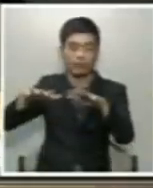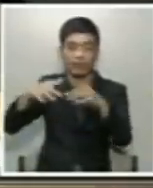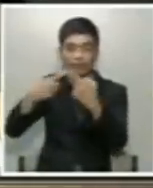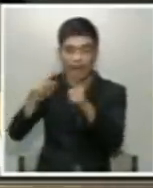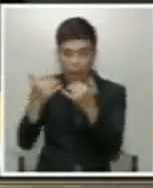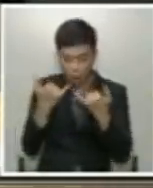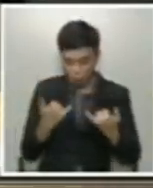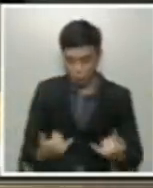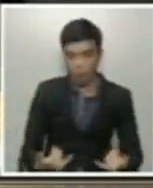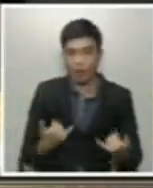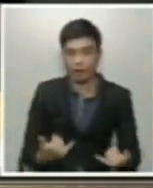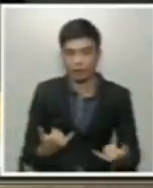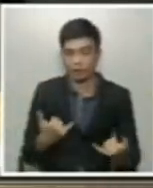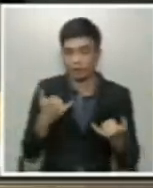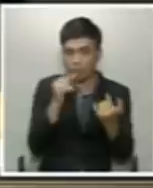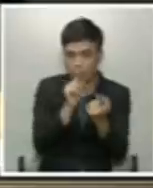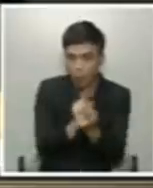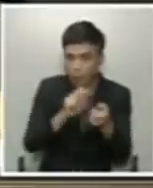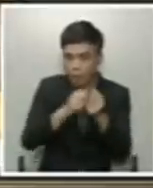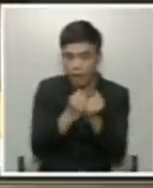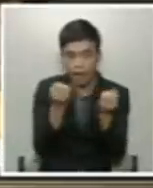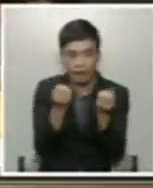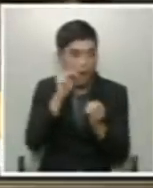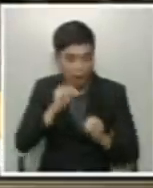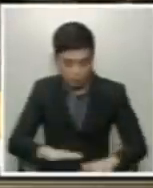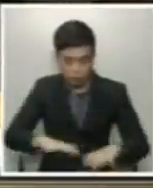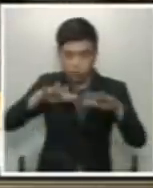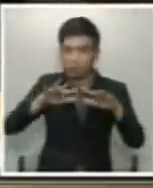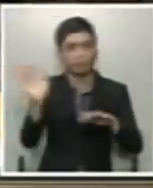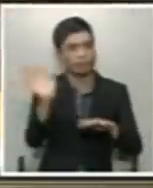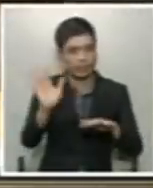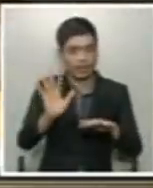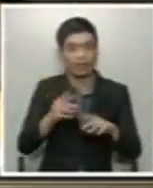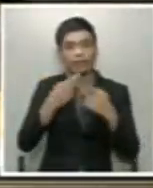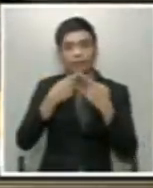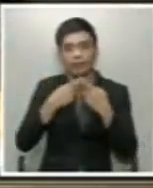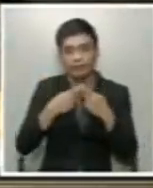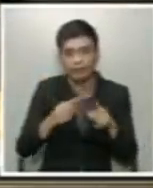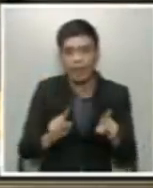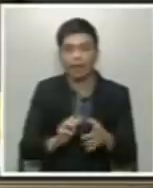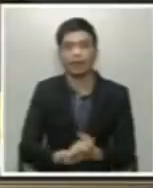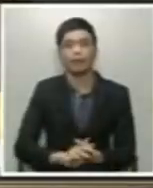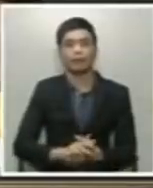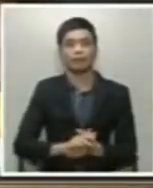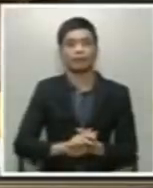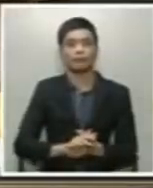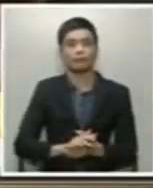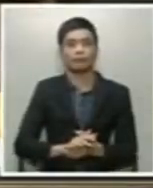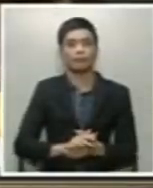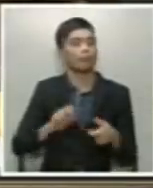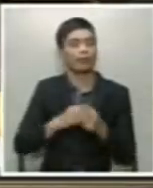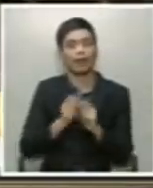จอไม่ใช่มหาอุทกภัยแต่เป็นประยุทธภัยซึ่งมันตอบไม่ได้เล